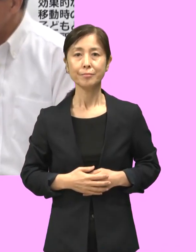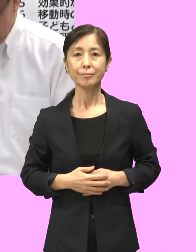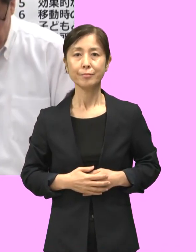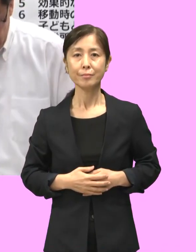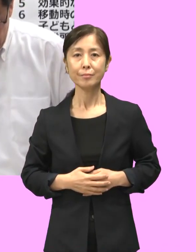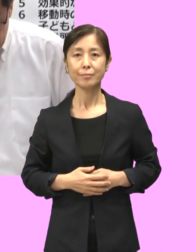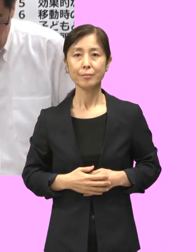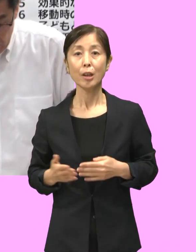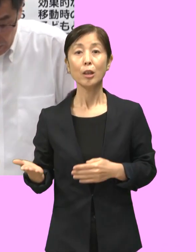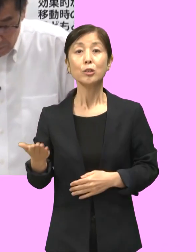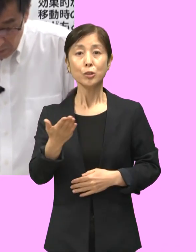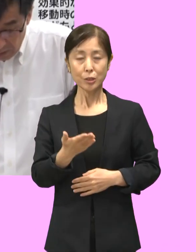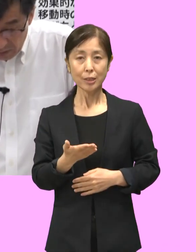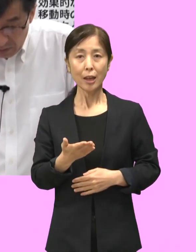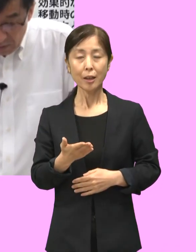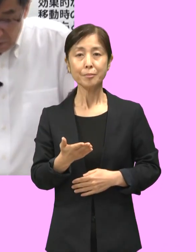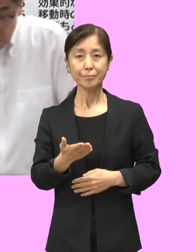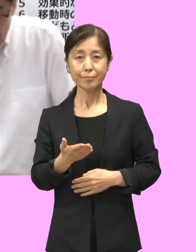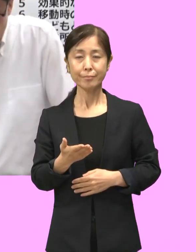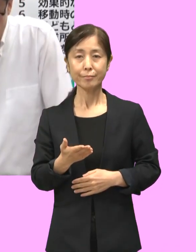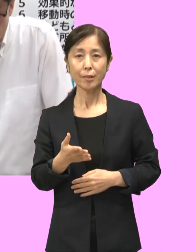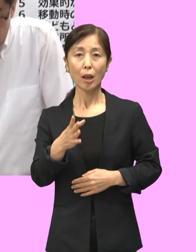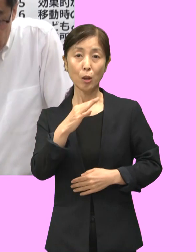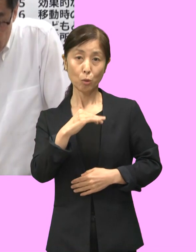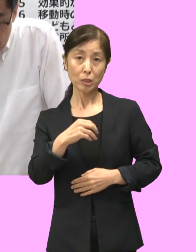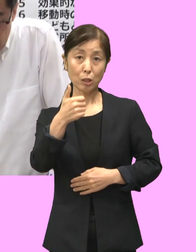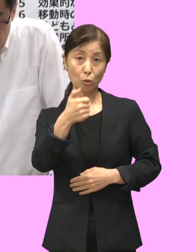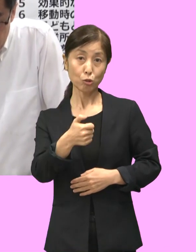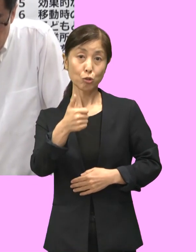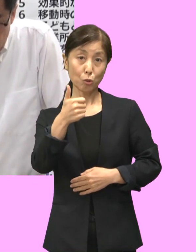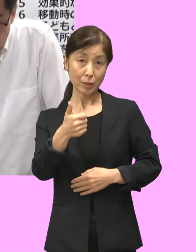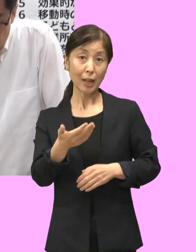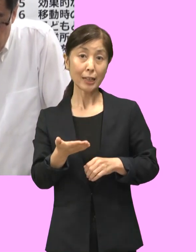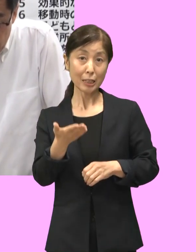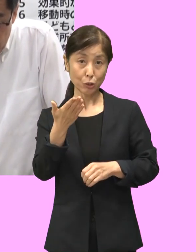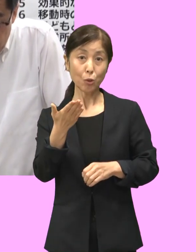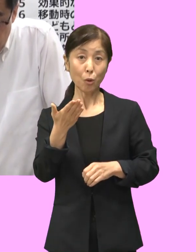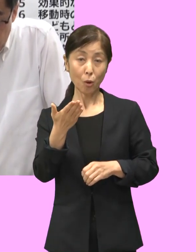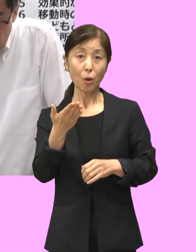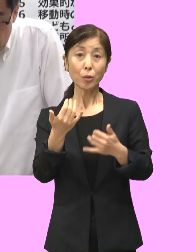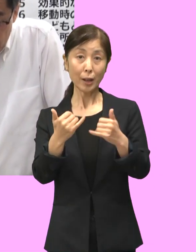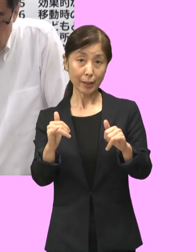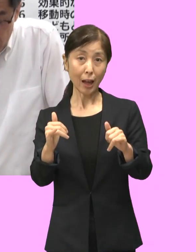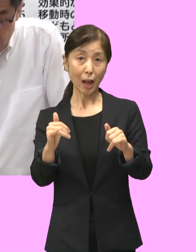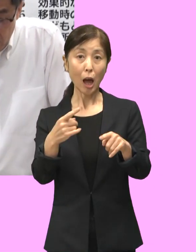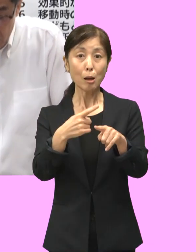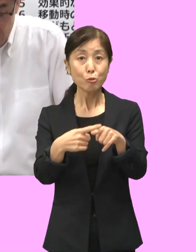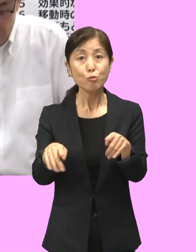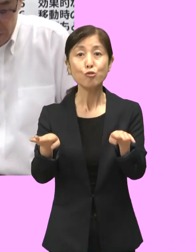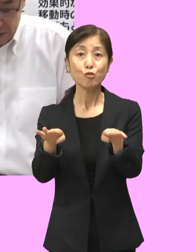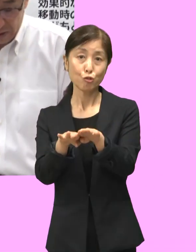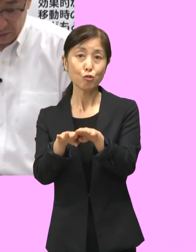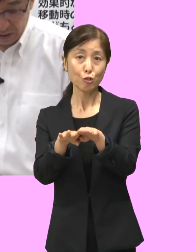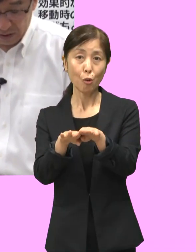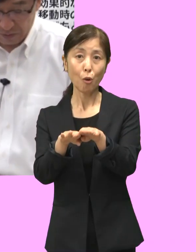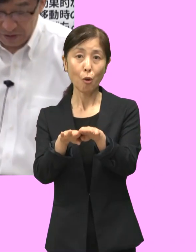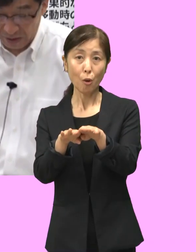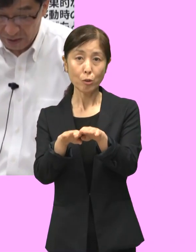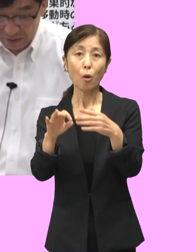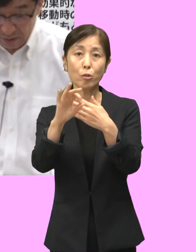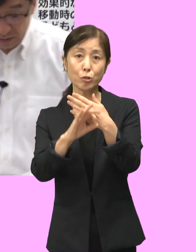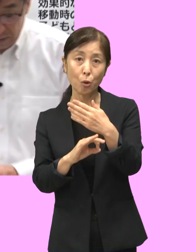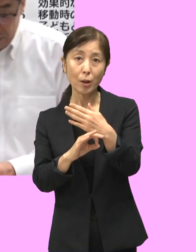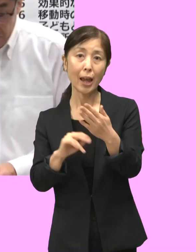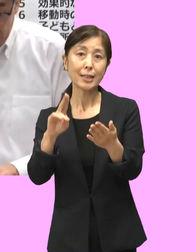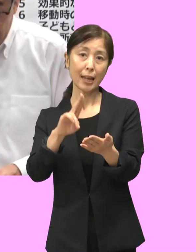それから続いて、高年齢職員部分休業に関する条例制定の件でありま